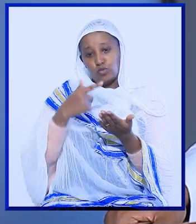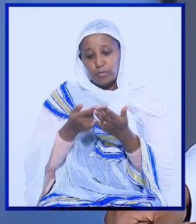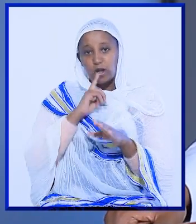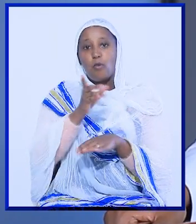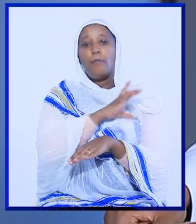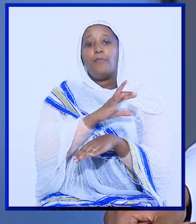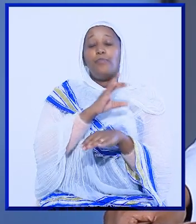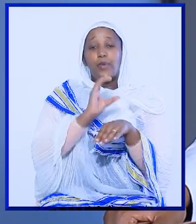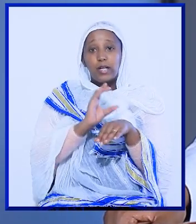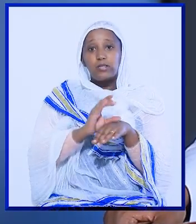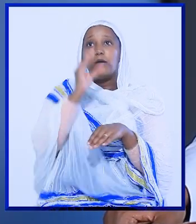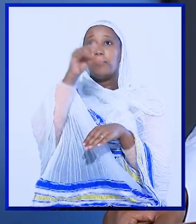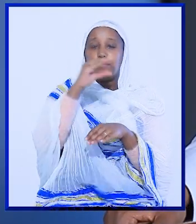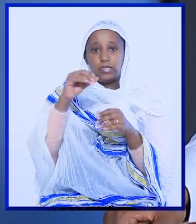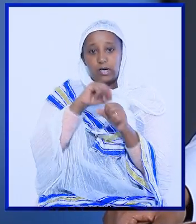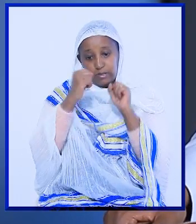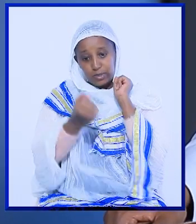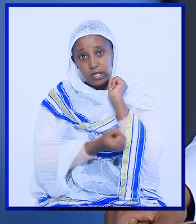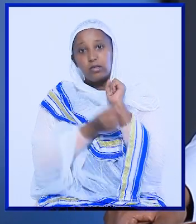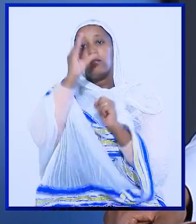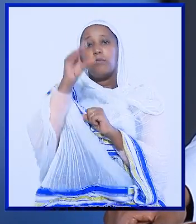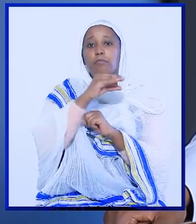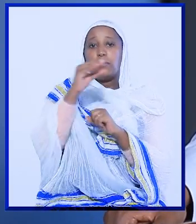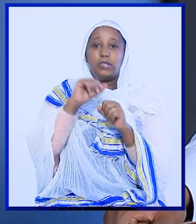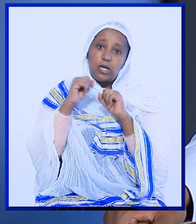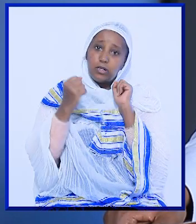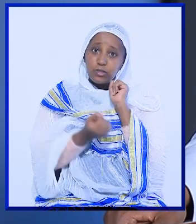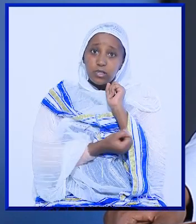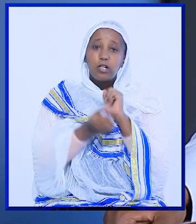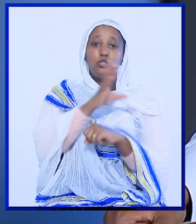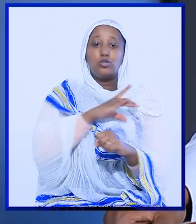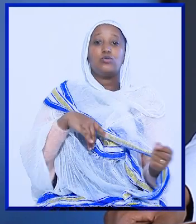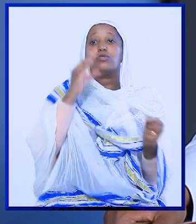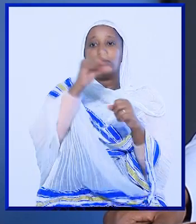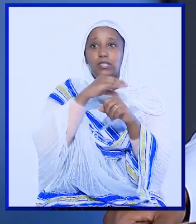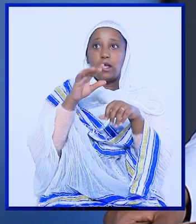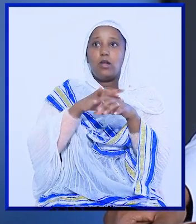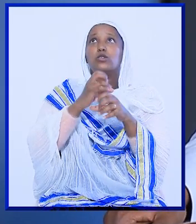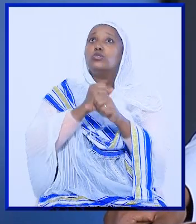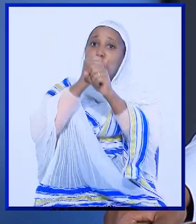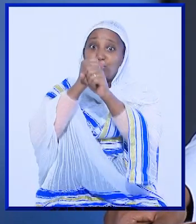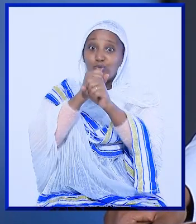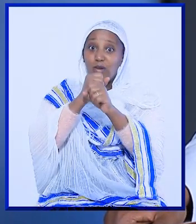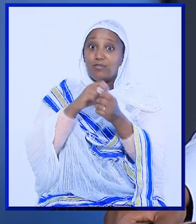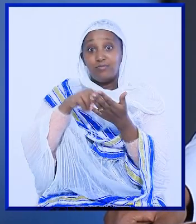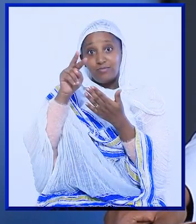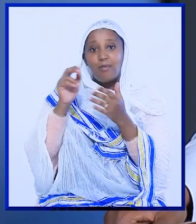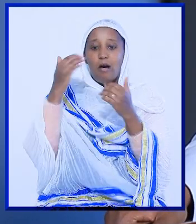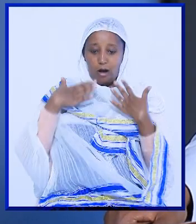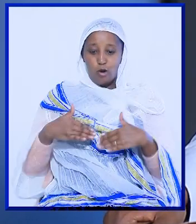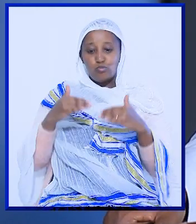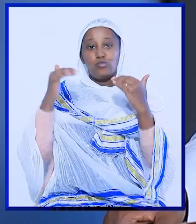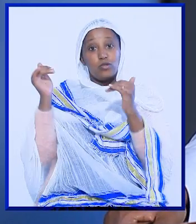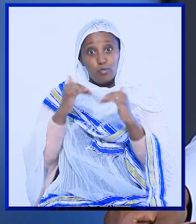እንዲመስል ነው። የቤተክርስቲያን ጉዞም ይሄ ነው። ቤተክርስቲያን መስቀል ላይ ተመስርታለች፣ መስቀል ላይ ተመስርታለች። ክርስቶስ መስቀል ላይ ይዟት